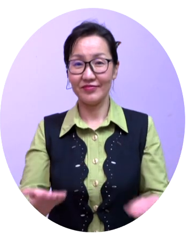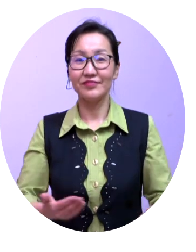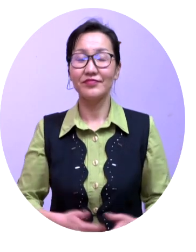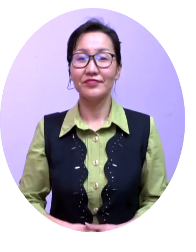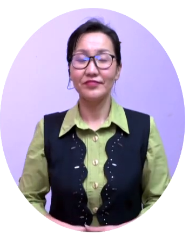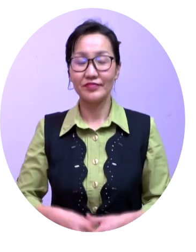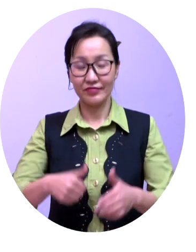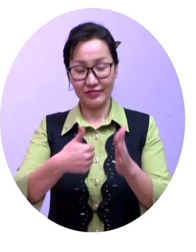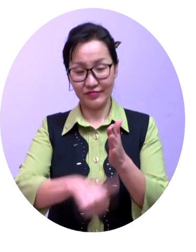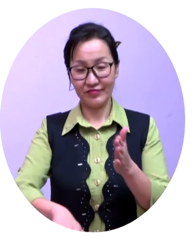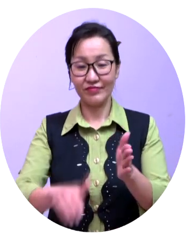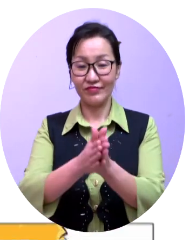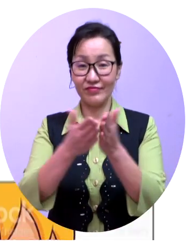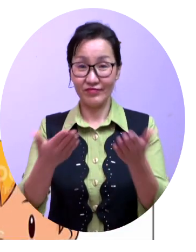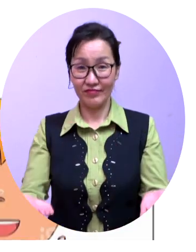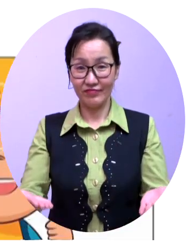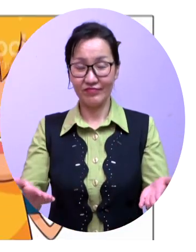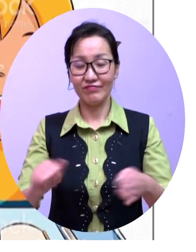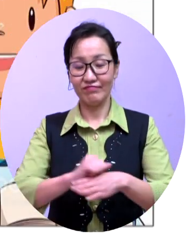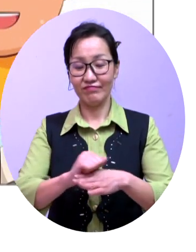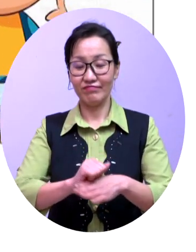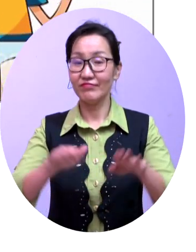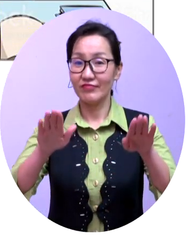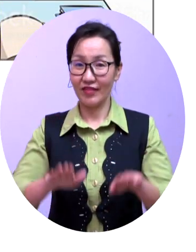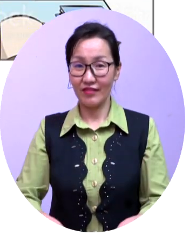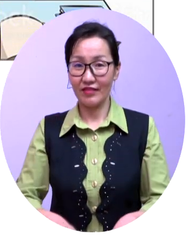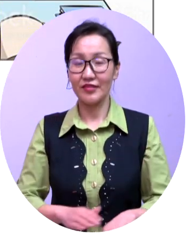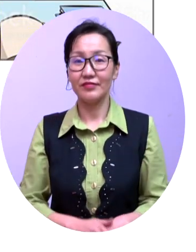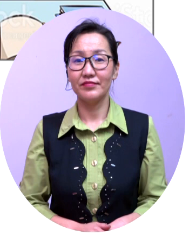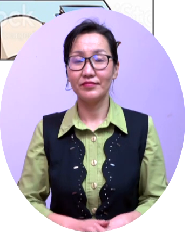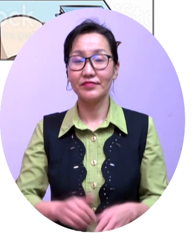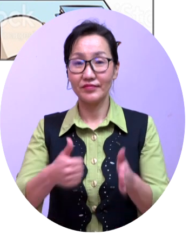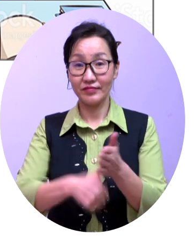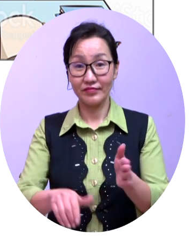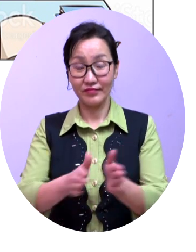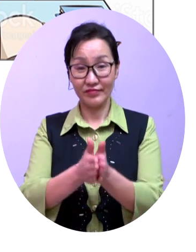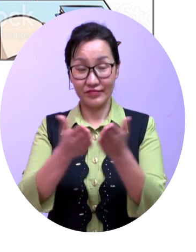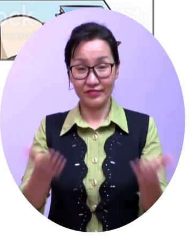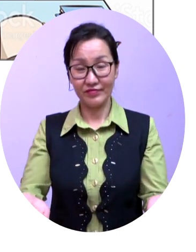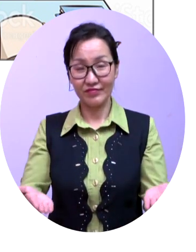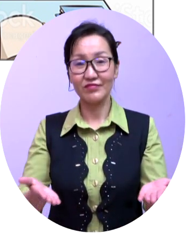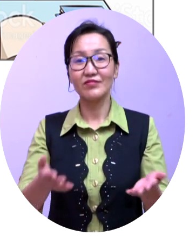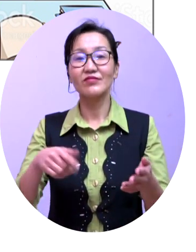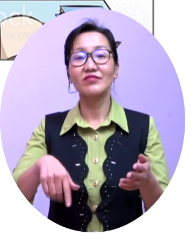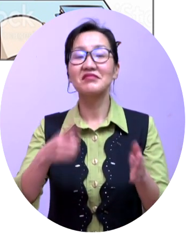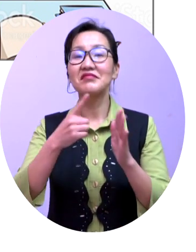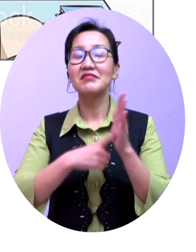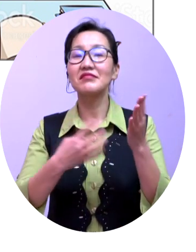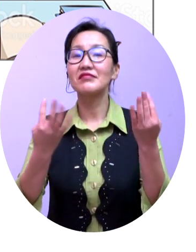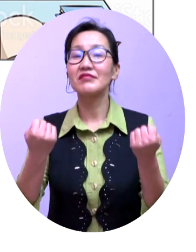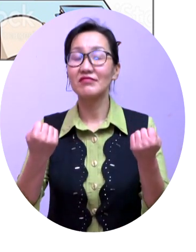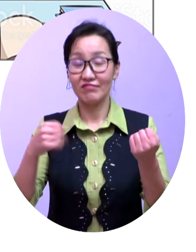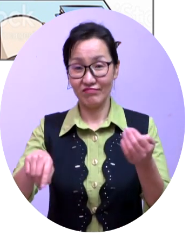номоо гаргаад хичээлдээ бэлтгээрэй. Дэвтрээ нээгээд онсор өдрөө тавиад анхаарал